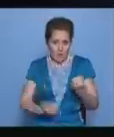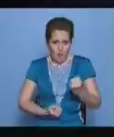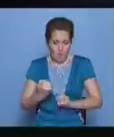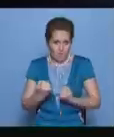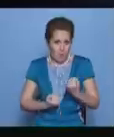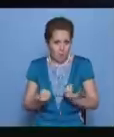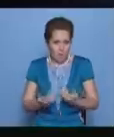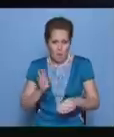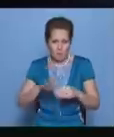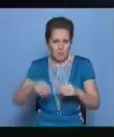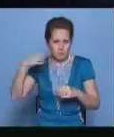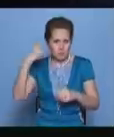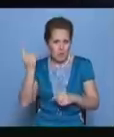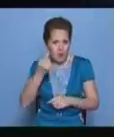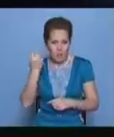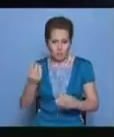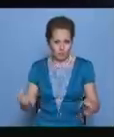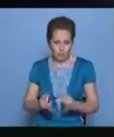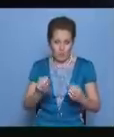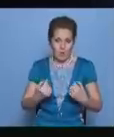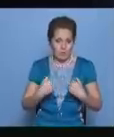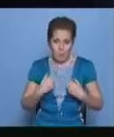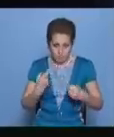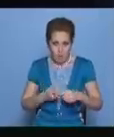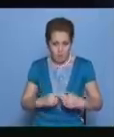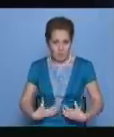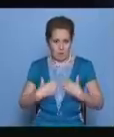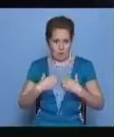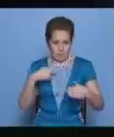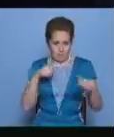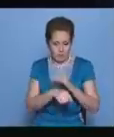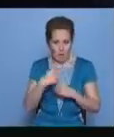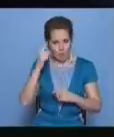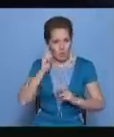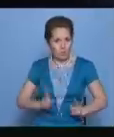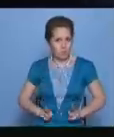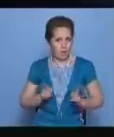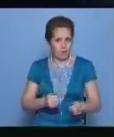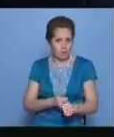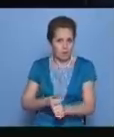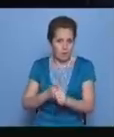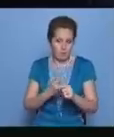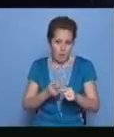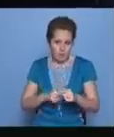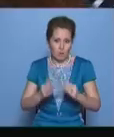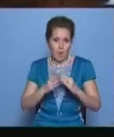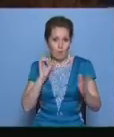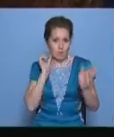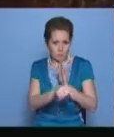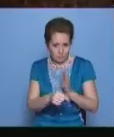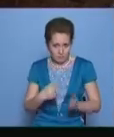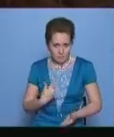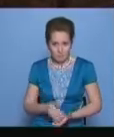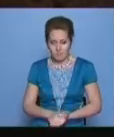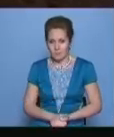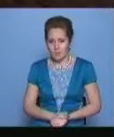автомобиль. Без мигалок, без ничего. Я угонял из-за этого. Я думал, это бандиты какие-то или что, я из-за этого и домой погнал. подозрением